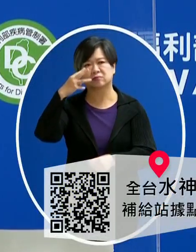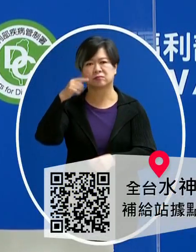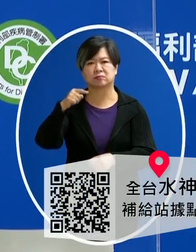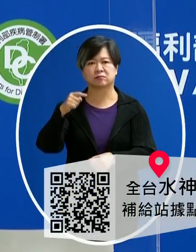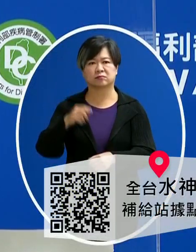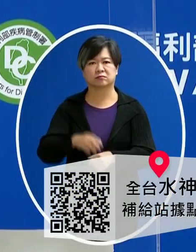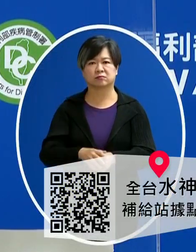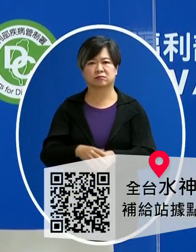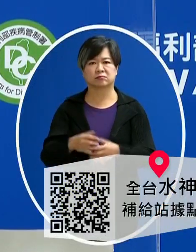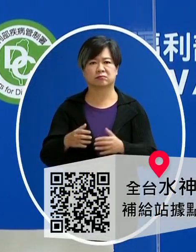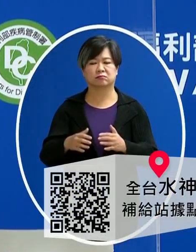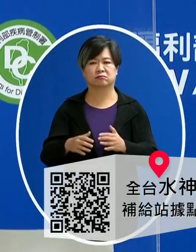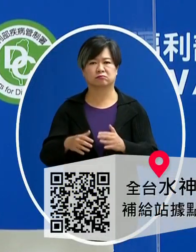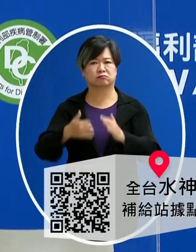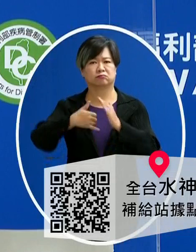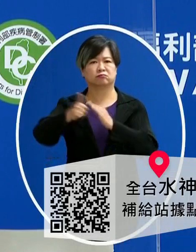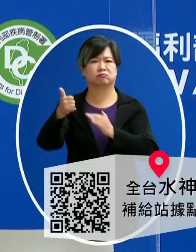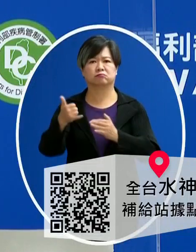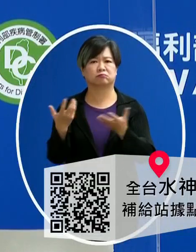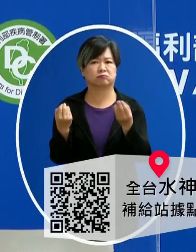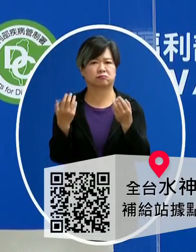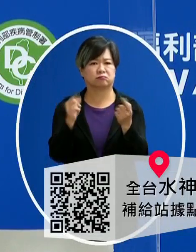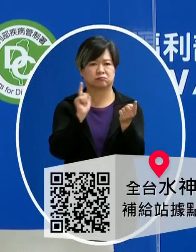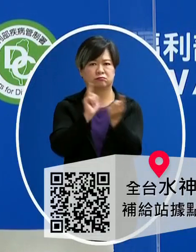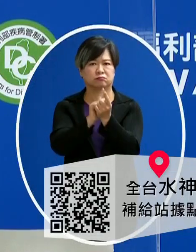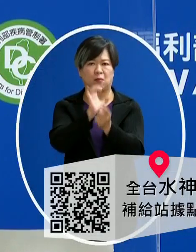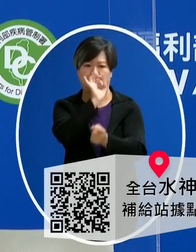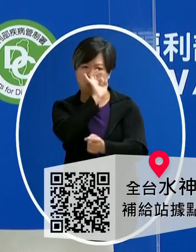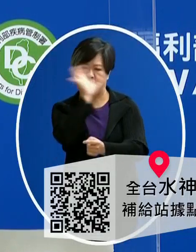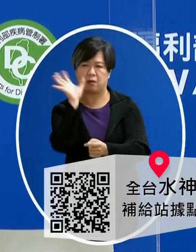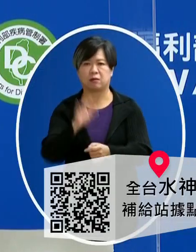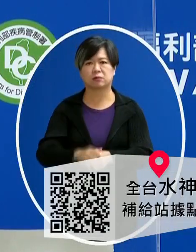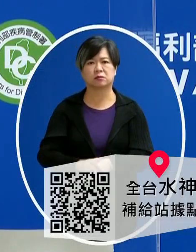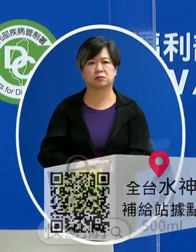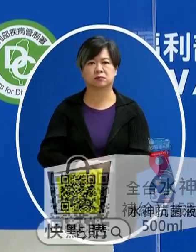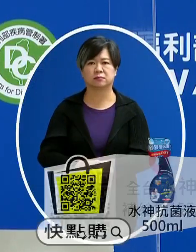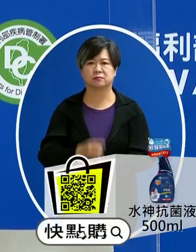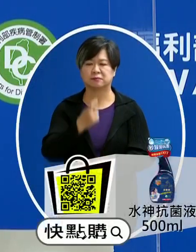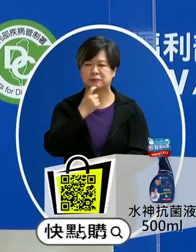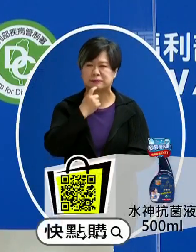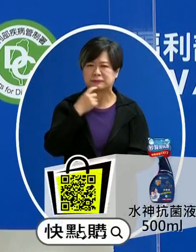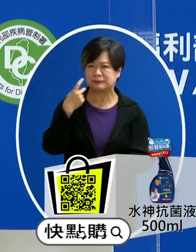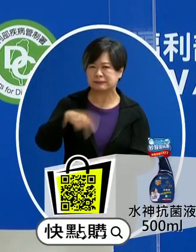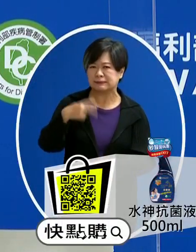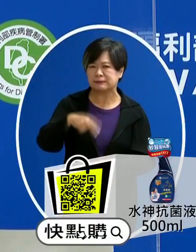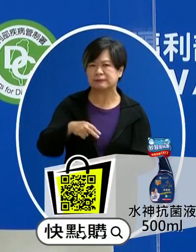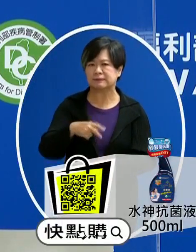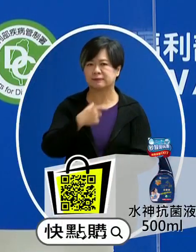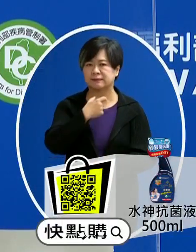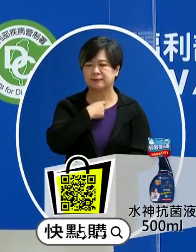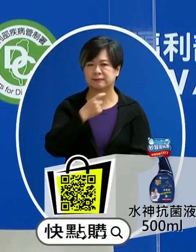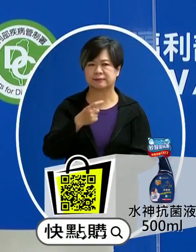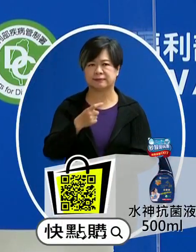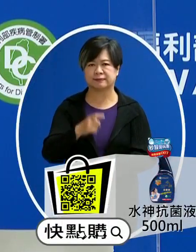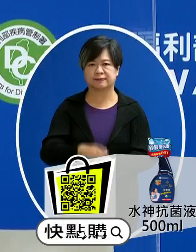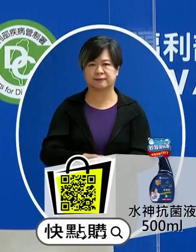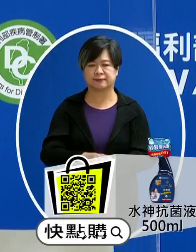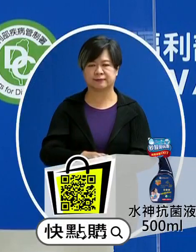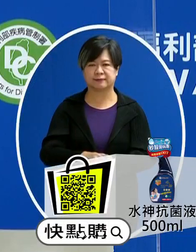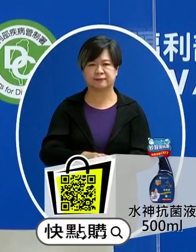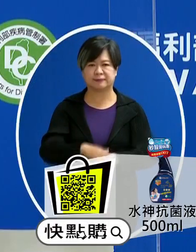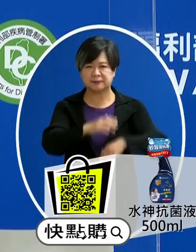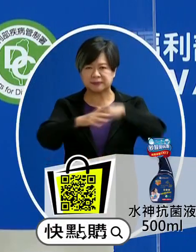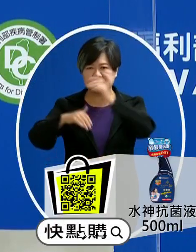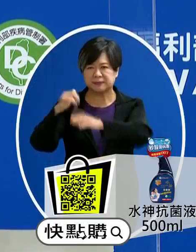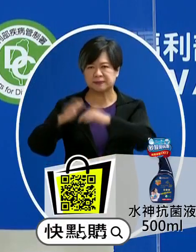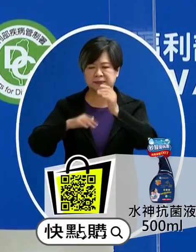都没有出门，全部都没有碰到人的，好，那一些我们都需要在整个在警政协勤上面